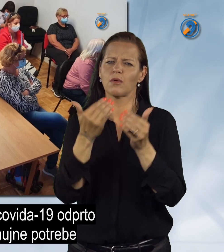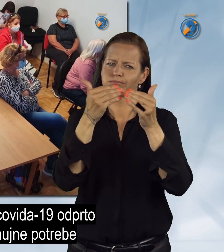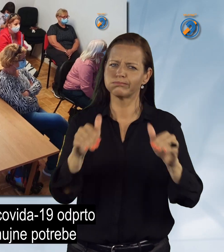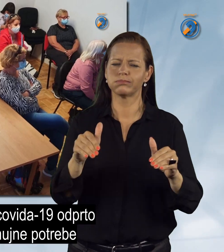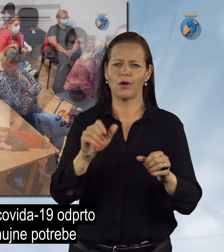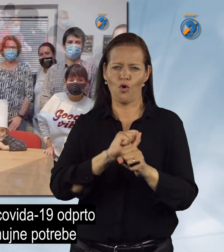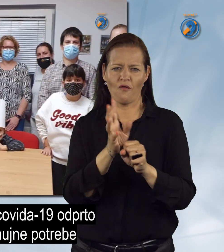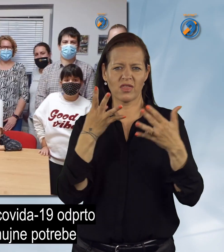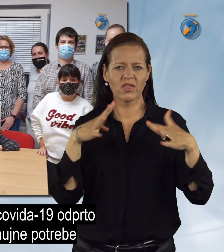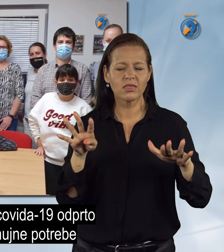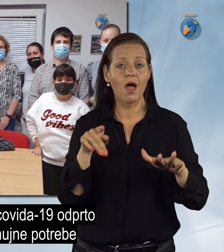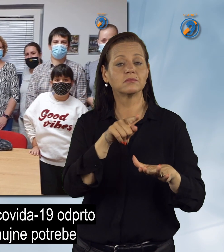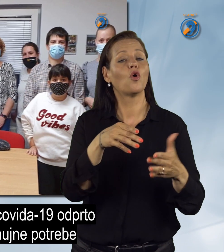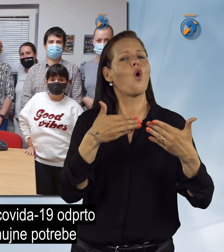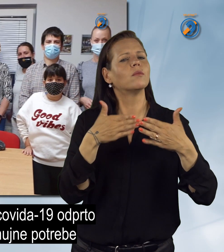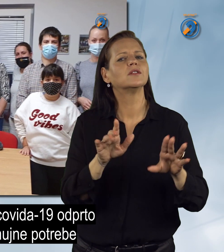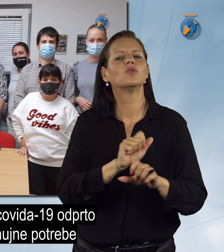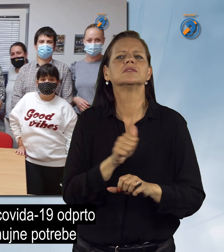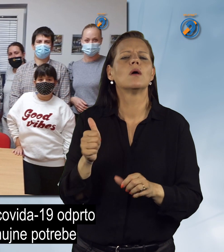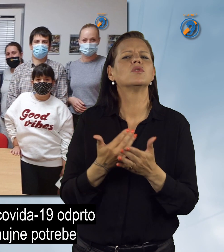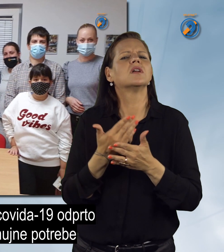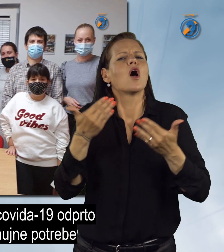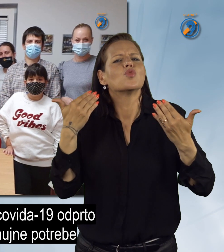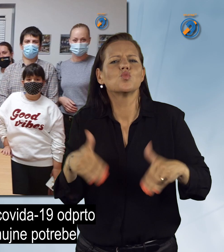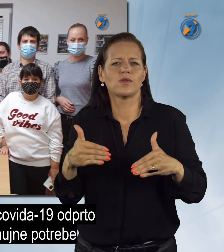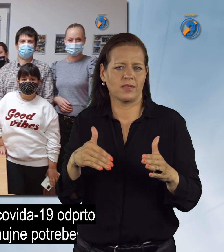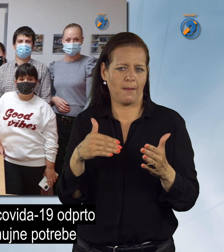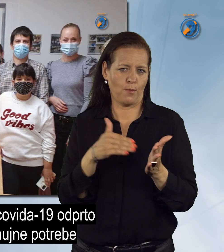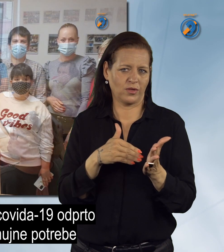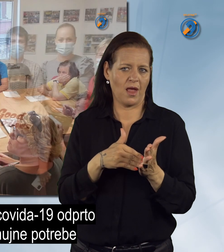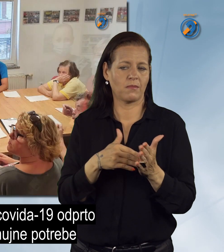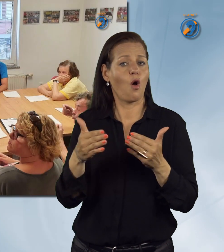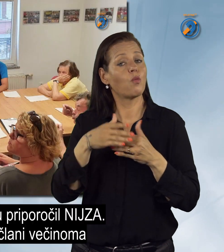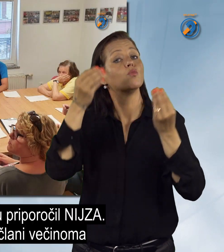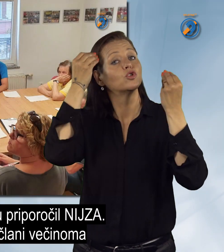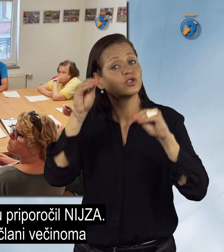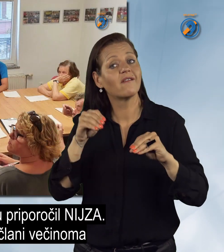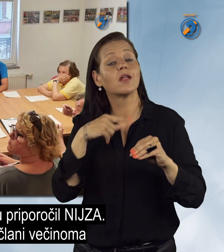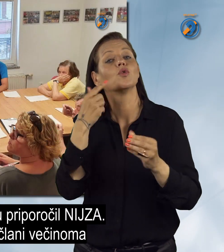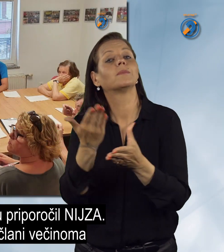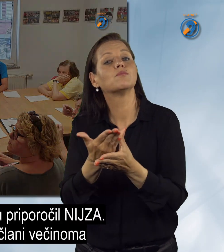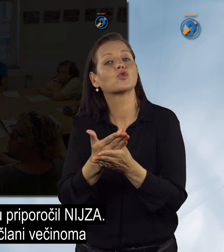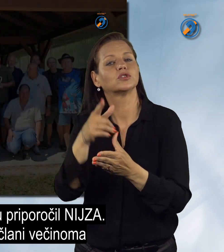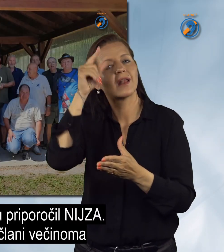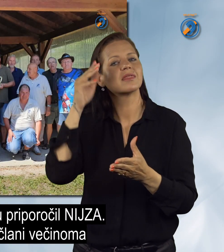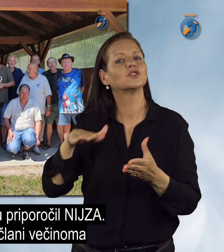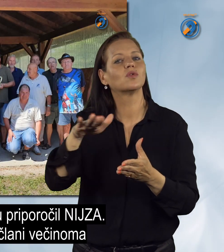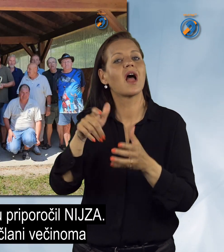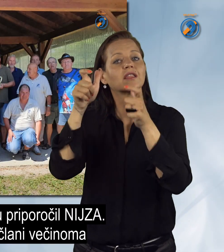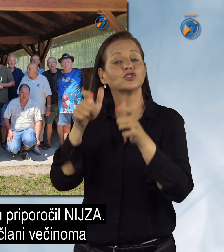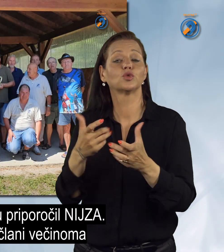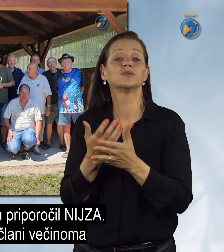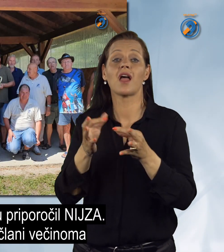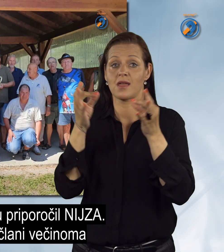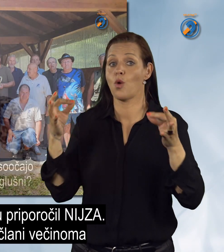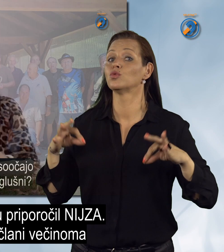vladnih ukrepov za zajezitev COVID-19 odprto samo za nujne potrebe ob upoštevanju priporočil